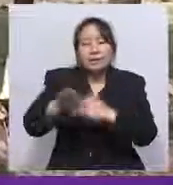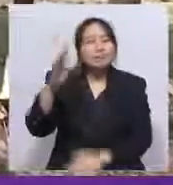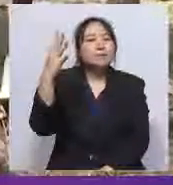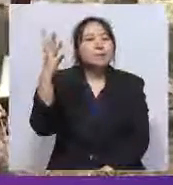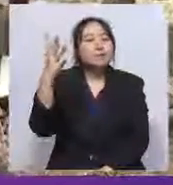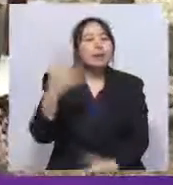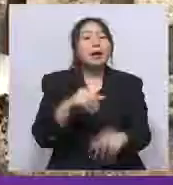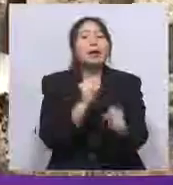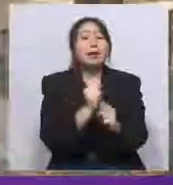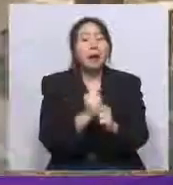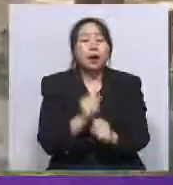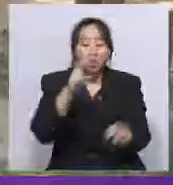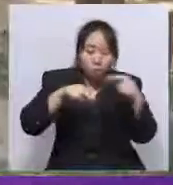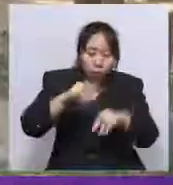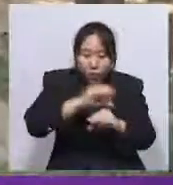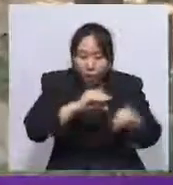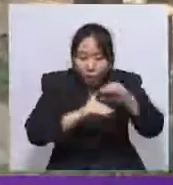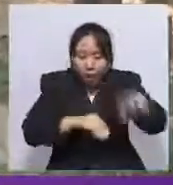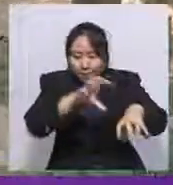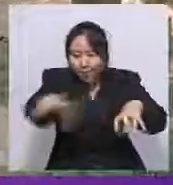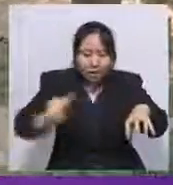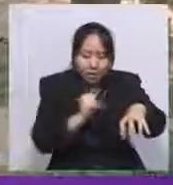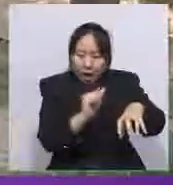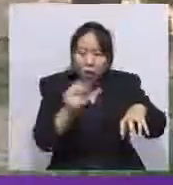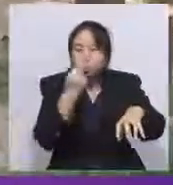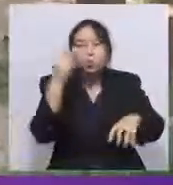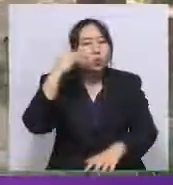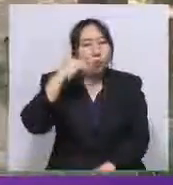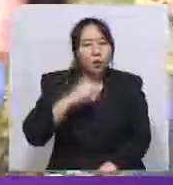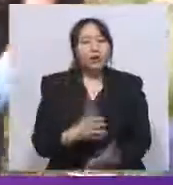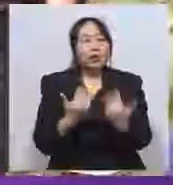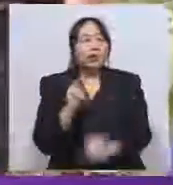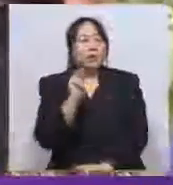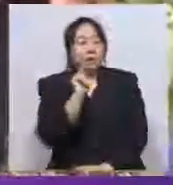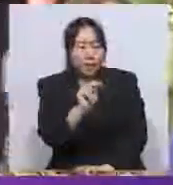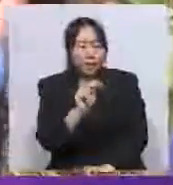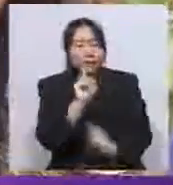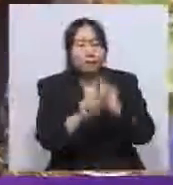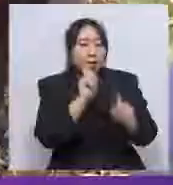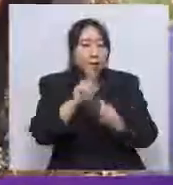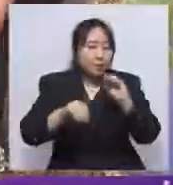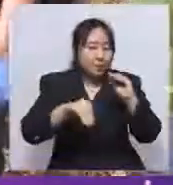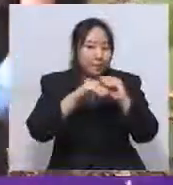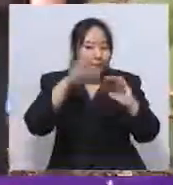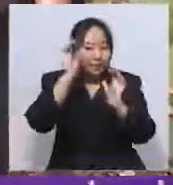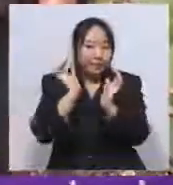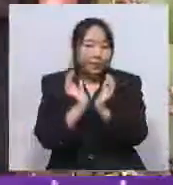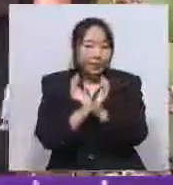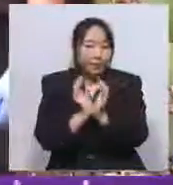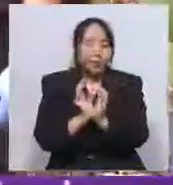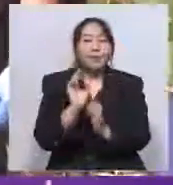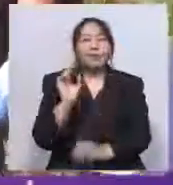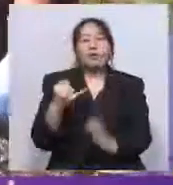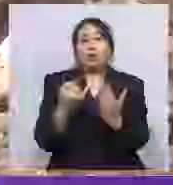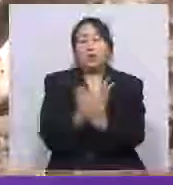ศแล้วก็ยังออกปฏิบัติหน้าที่ตรวจงานตามไซต์งานทุกวันส่วนการนัดสอบปากคำเพิ่มของพนักงานสอบสวนสถานีตำรวจภูธรทอง